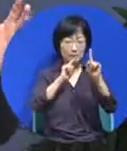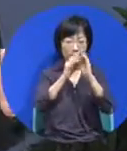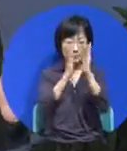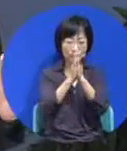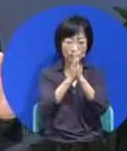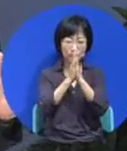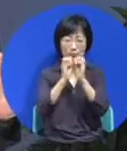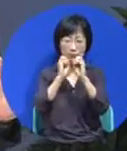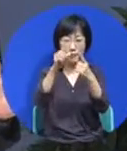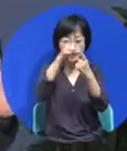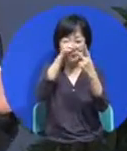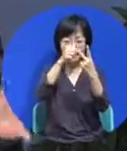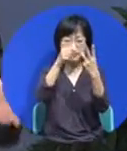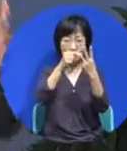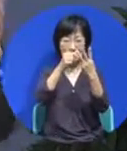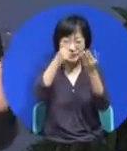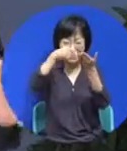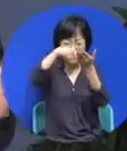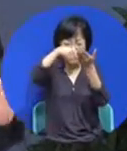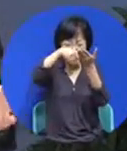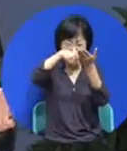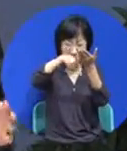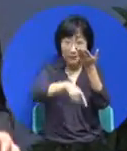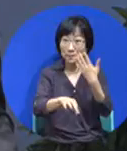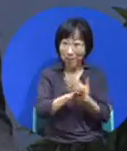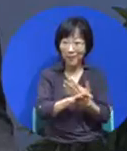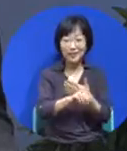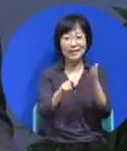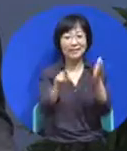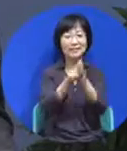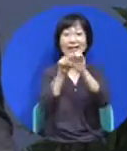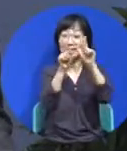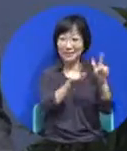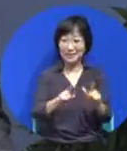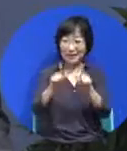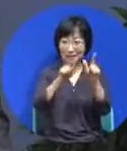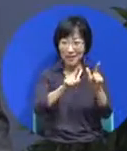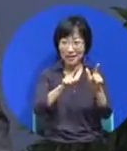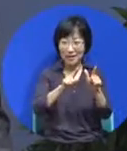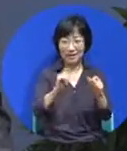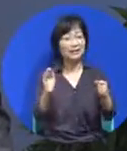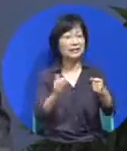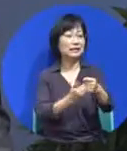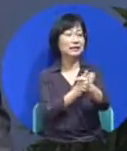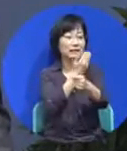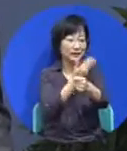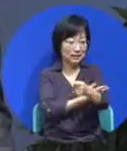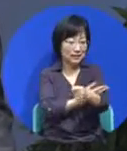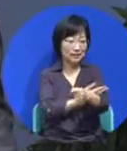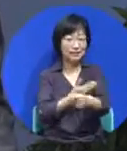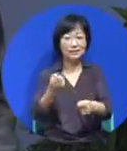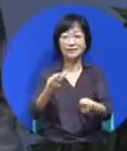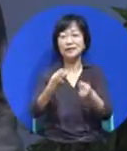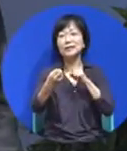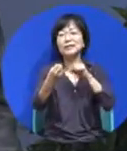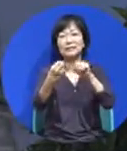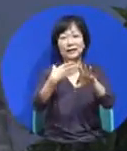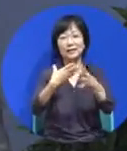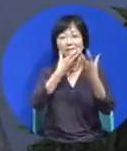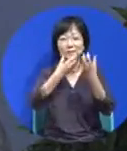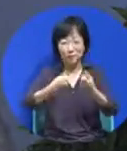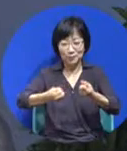자체가 신앙생활이요 그 자체가 능력이요 그 자체가 여러분이 응답을 받고 축복받는 겁니다. When you go deeply into the three